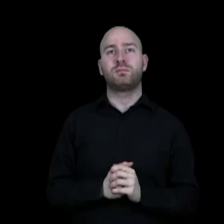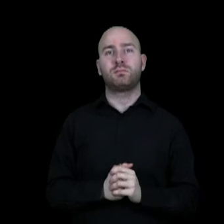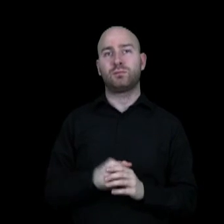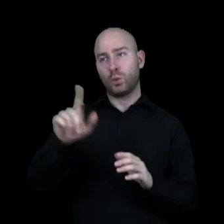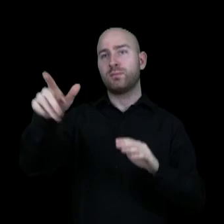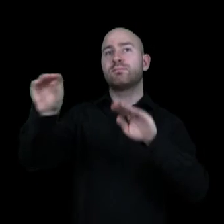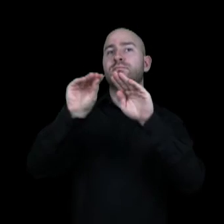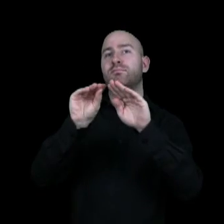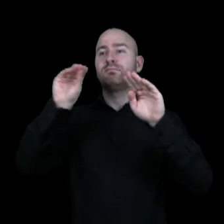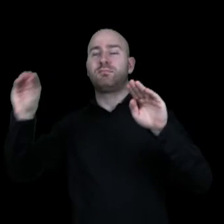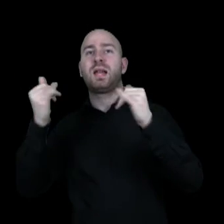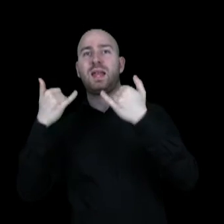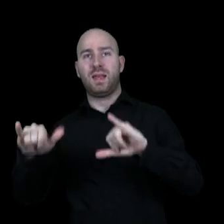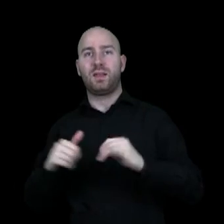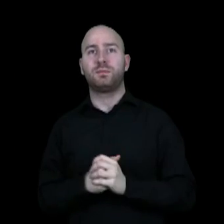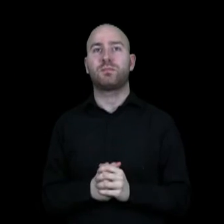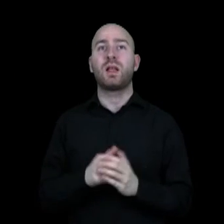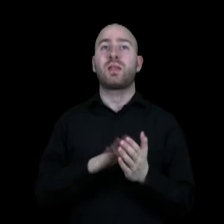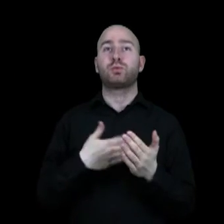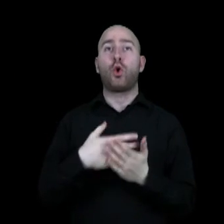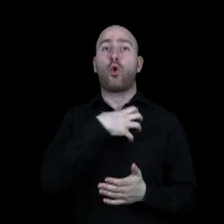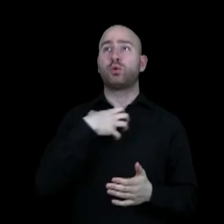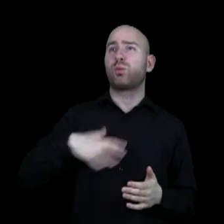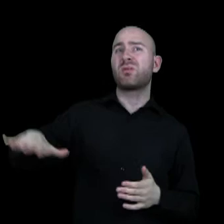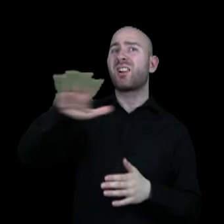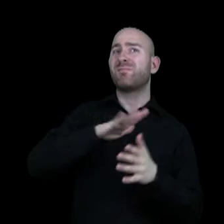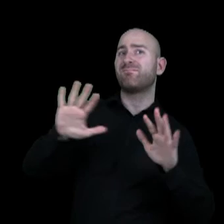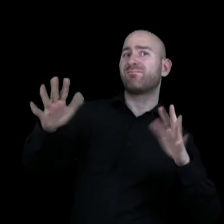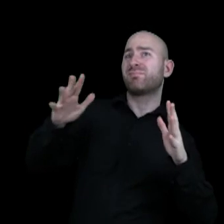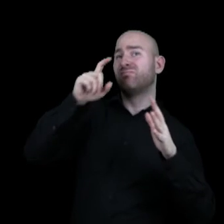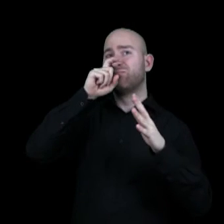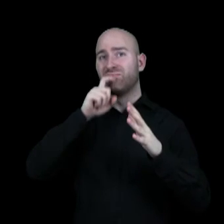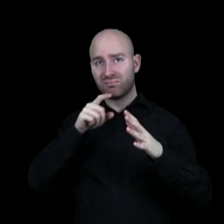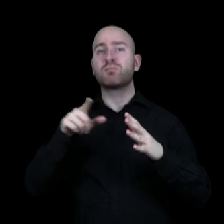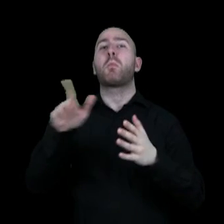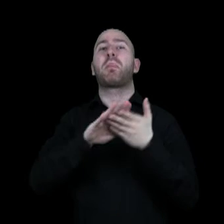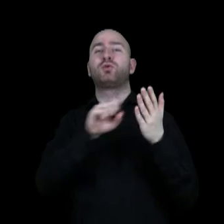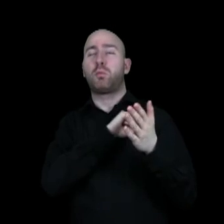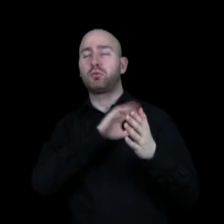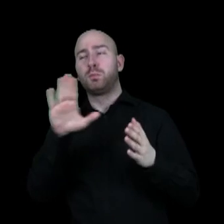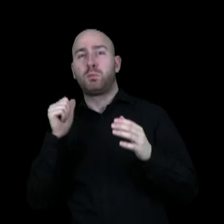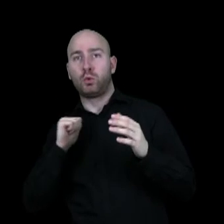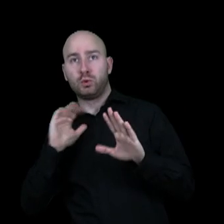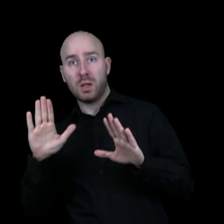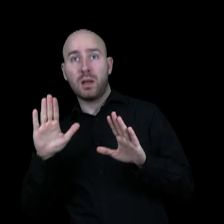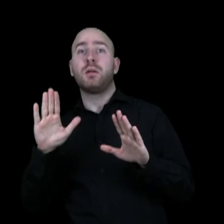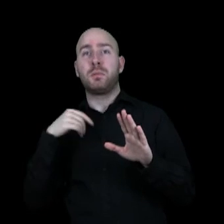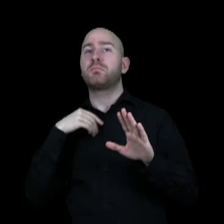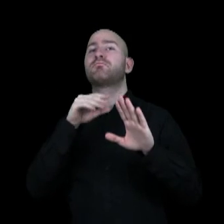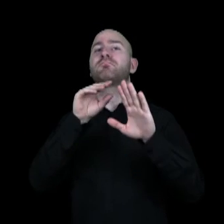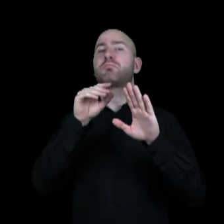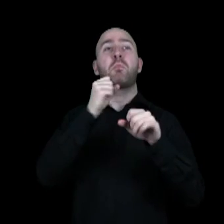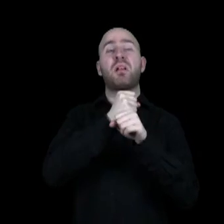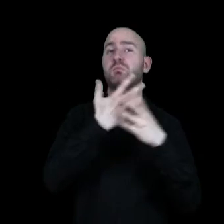to ważne Powiedzmy że w gospodarce jest bardzo źle W pierwszym tygodniu należą do bezrobotnych nie mam